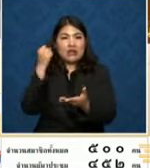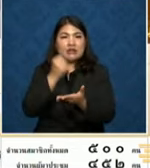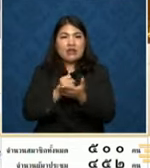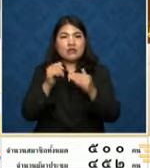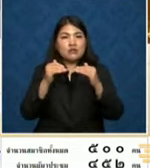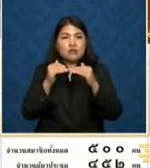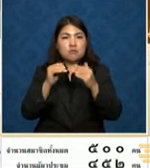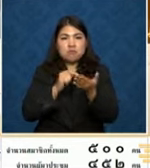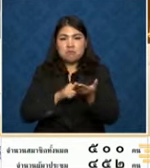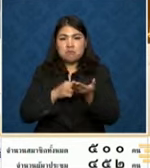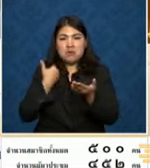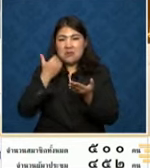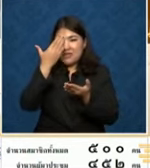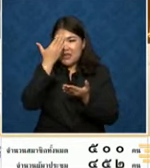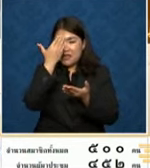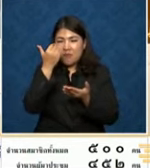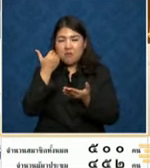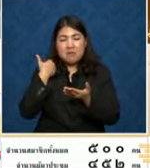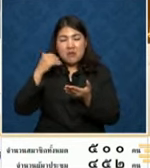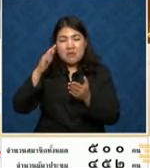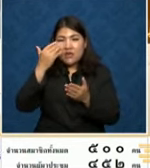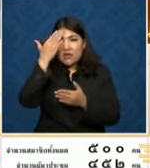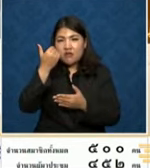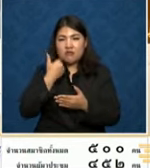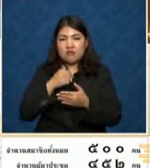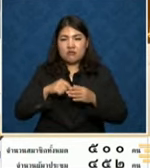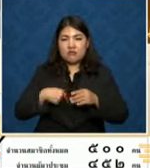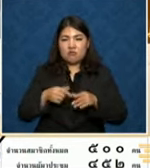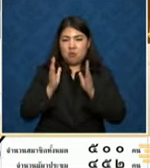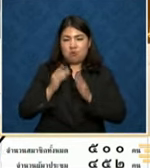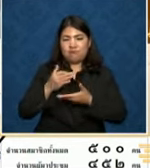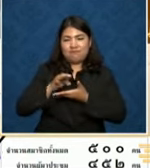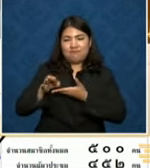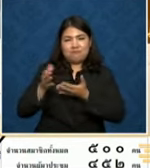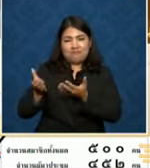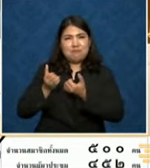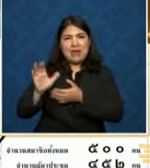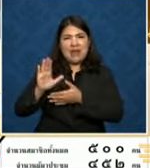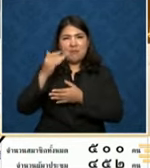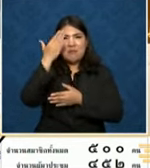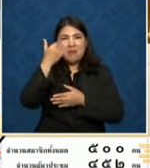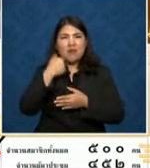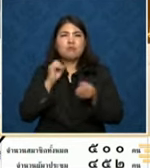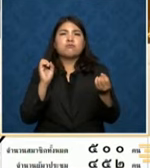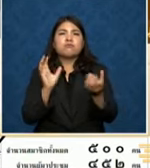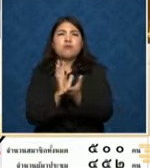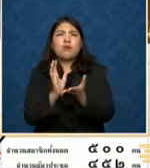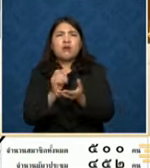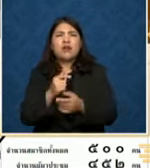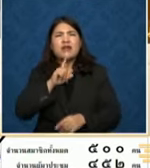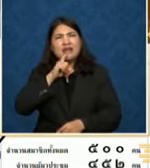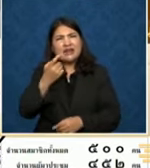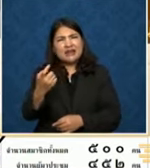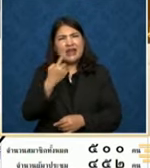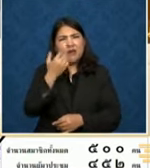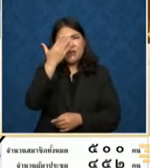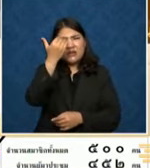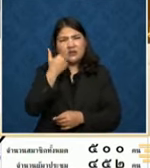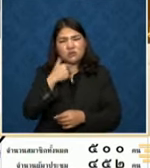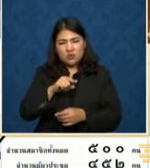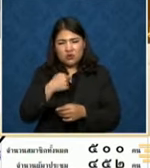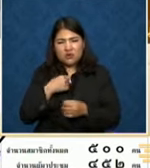พ่อค้าไม่ซื้อเพราะรัฐบาลขอความร่วมมือถามว่าเราจะแก้ไขให้พี่น้องเหล่านั้นยังไงโดยเฉพาะอย่างยิ่ง